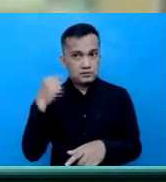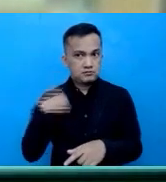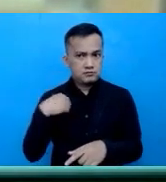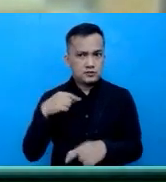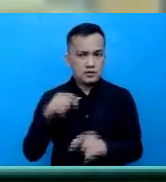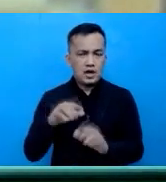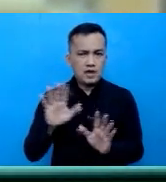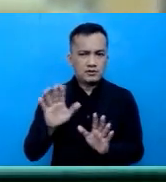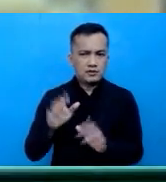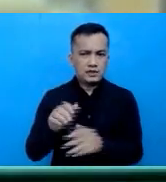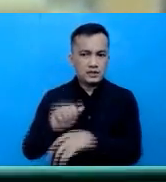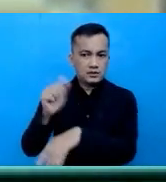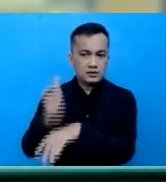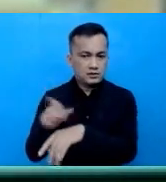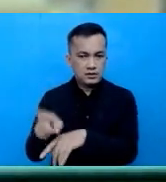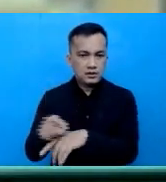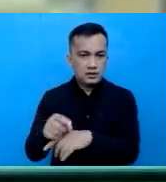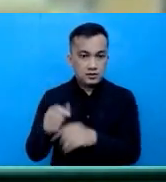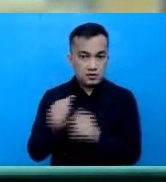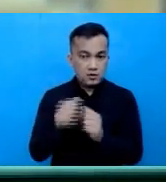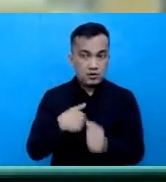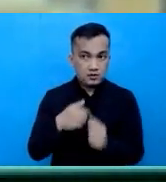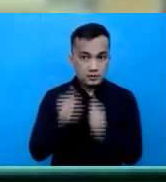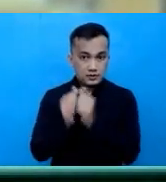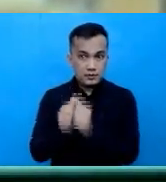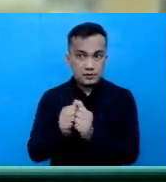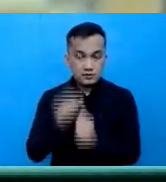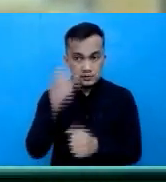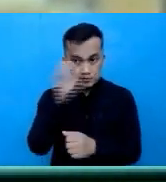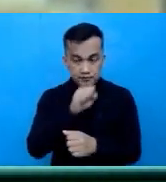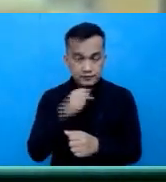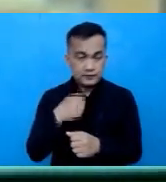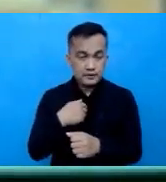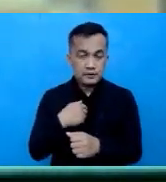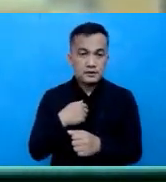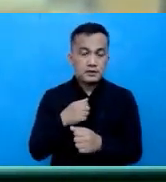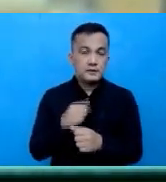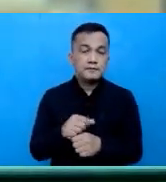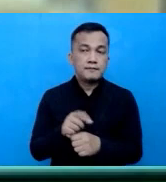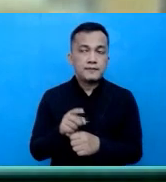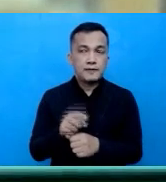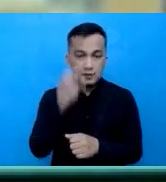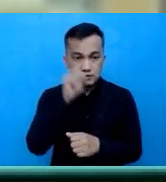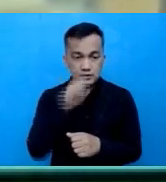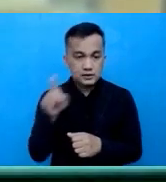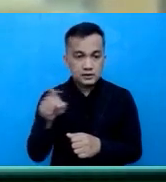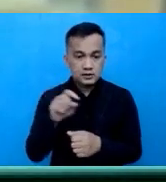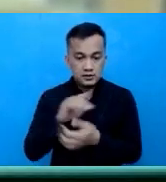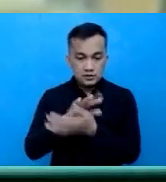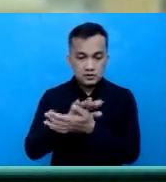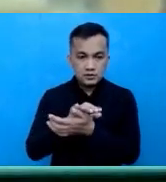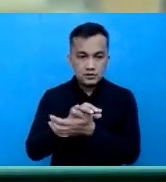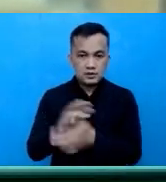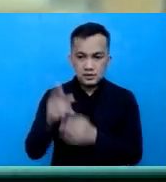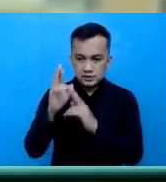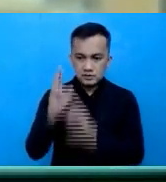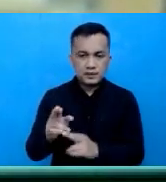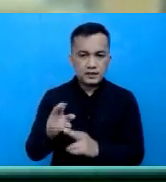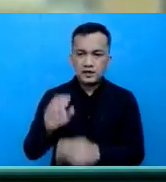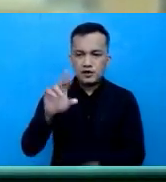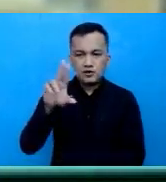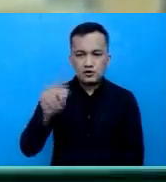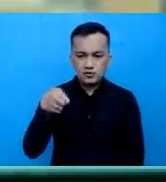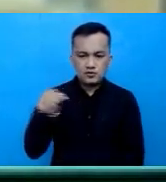colleagues can bear me out on this kung they agree with this, we are assuming that COVID respects no boundaries, respects